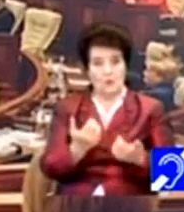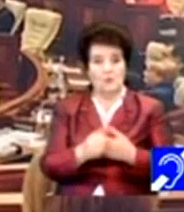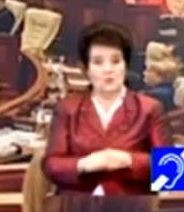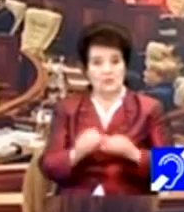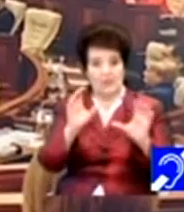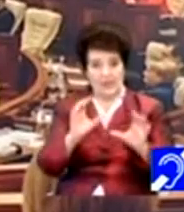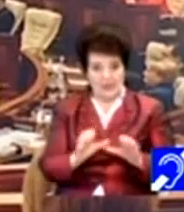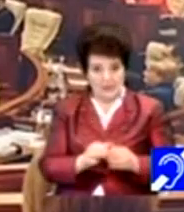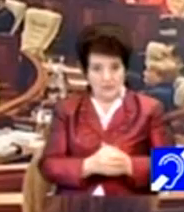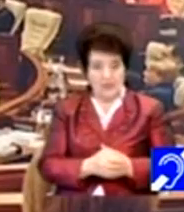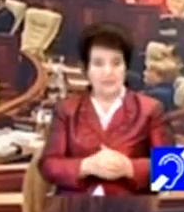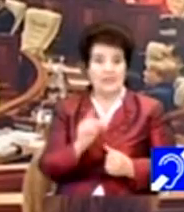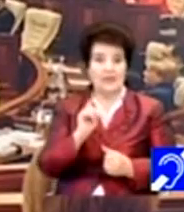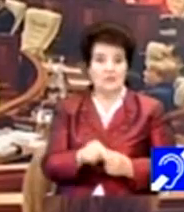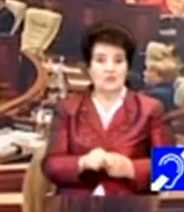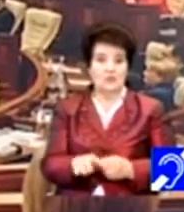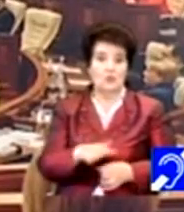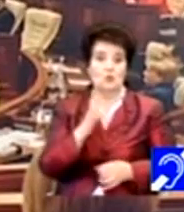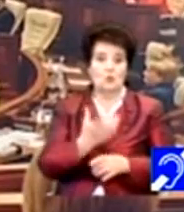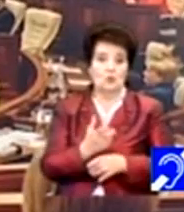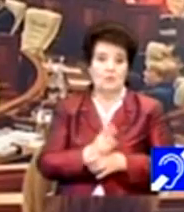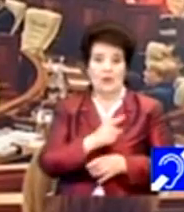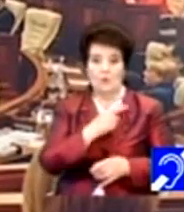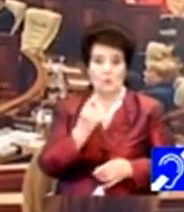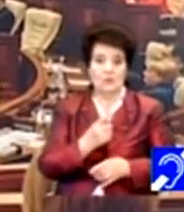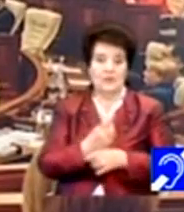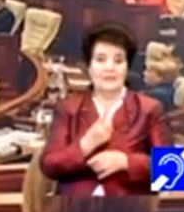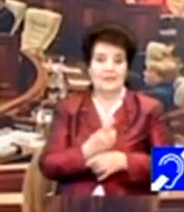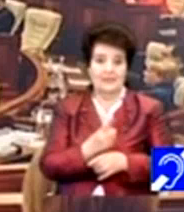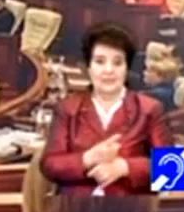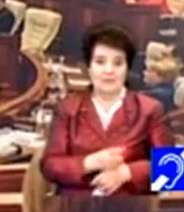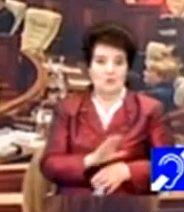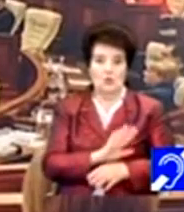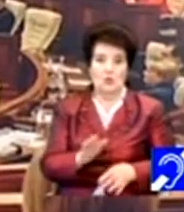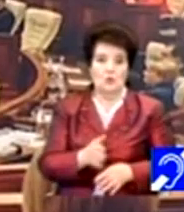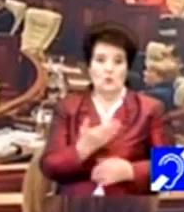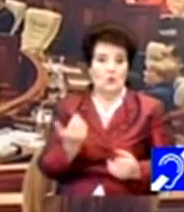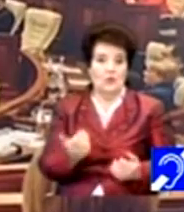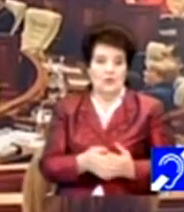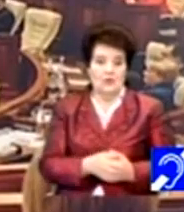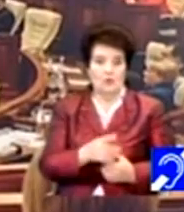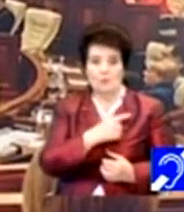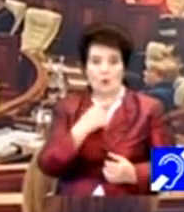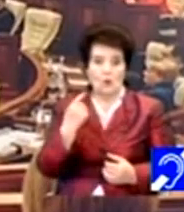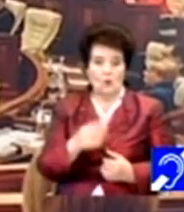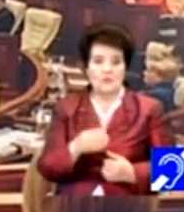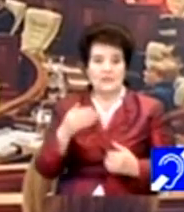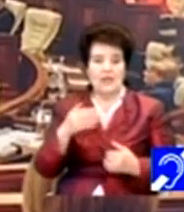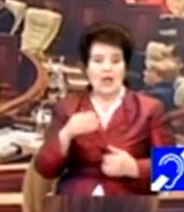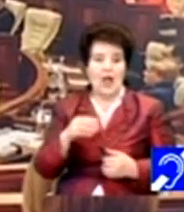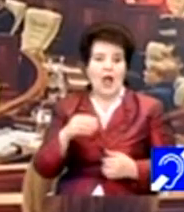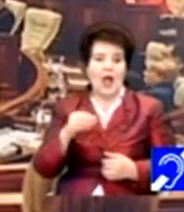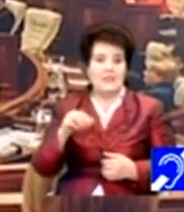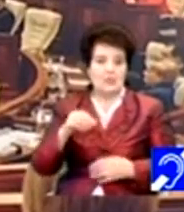la legea respectivă, iar acestea sunt mai mult decât restrictive și nu există nici în țări precum Rusia, Azerbaidjan sau